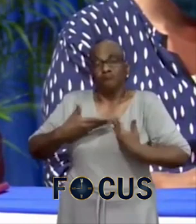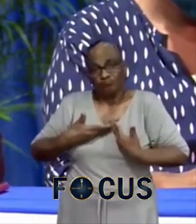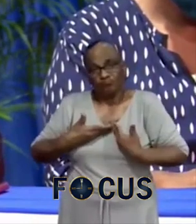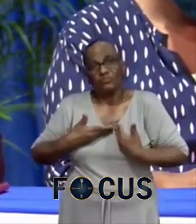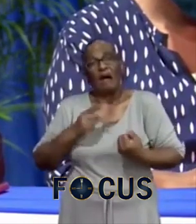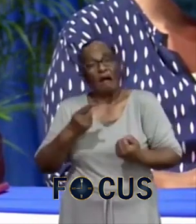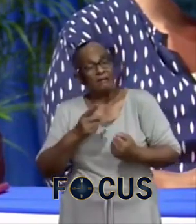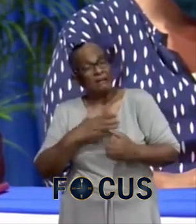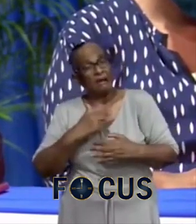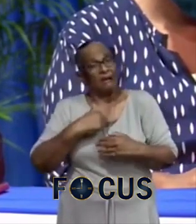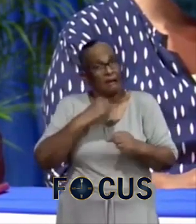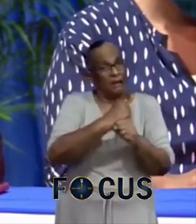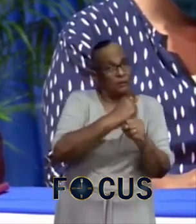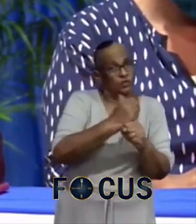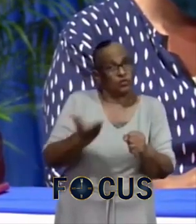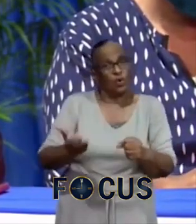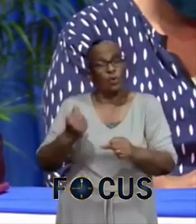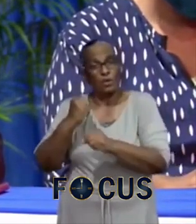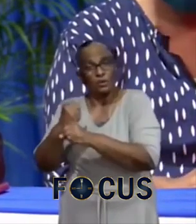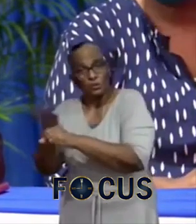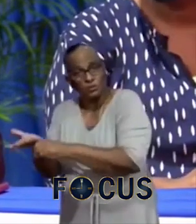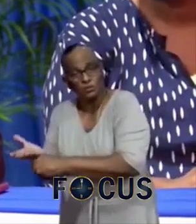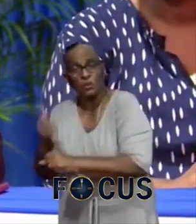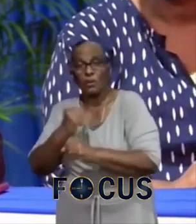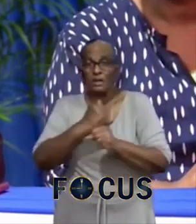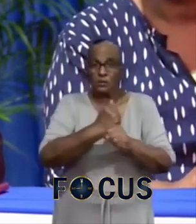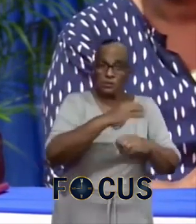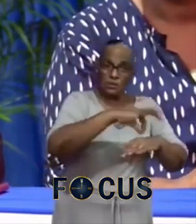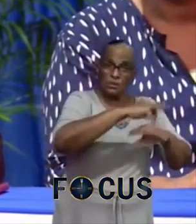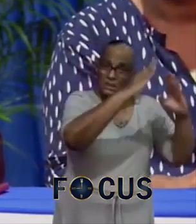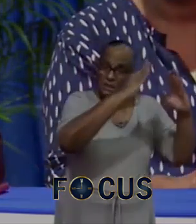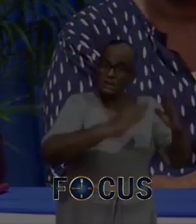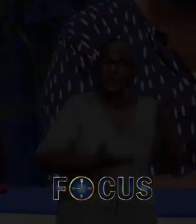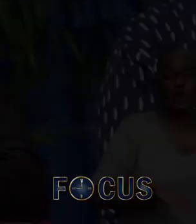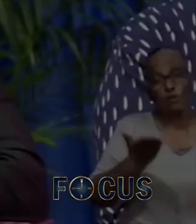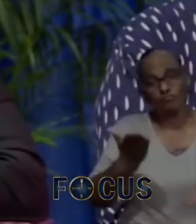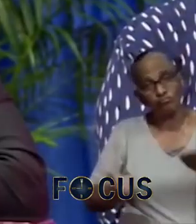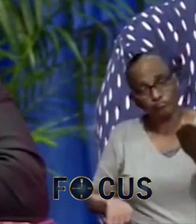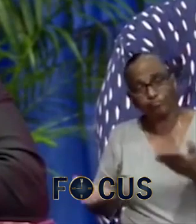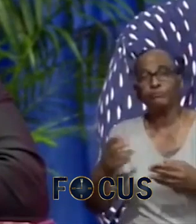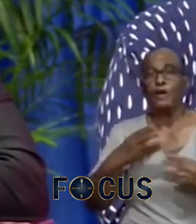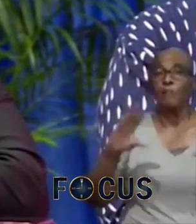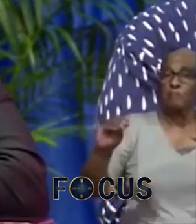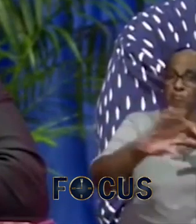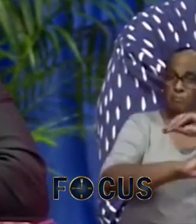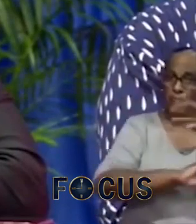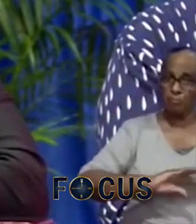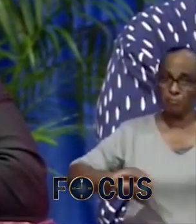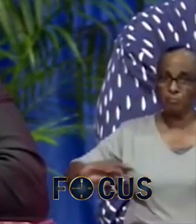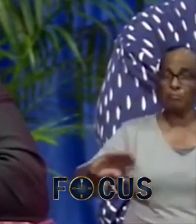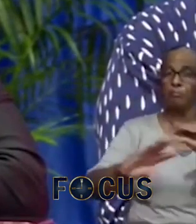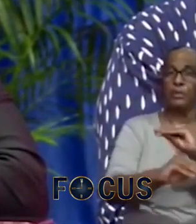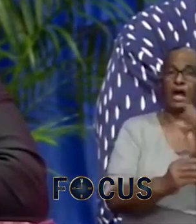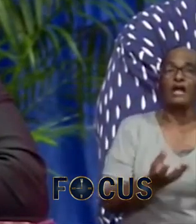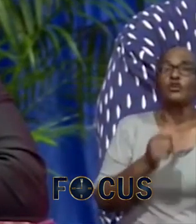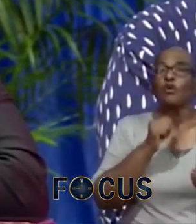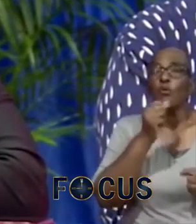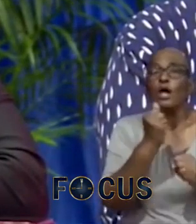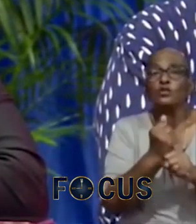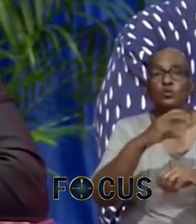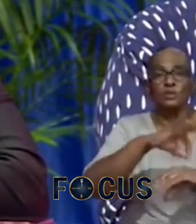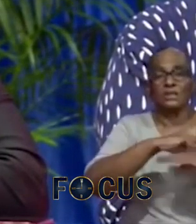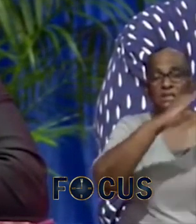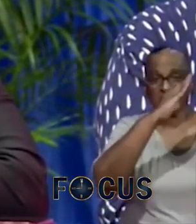ziekenhuis gaat waarschuiven. In welke fase gaat dit ziekenhuis dat overnemen. Op dit moment hebben we op de IC in het